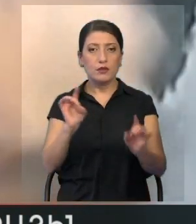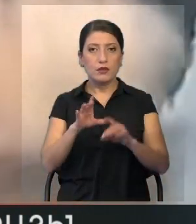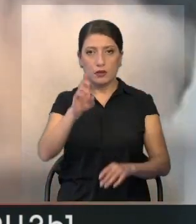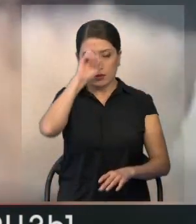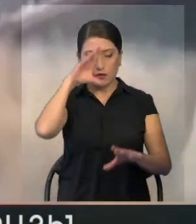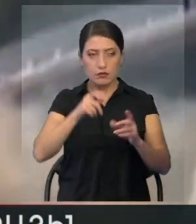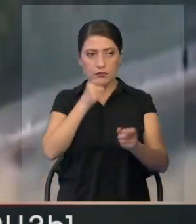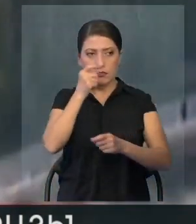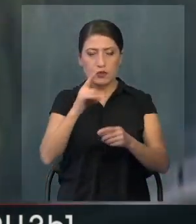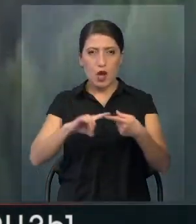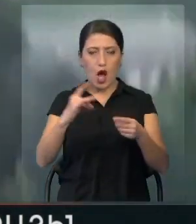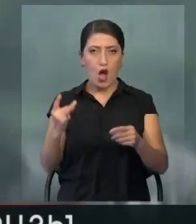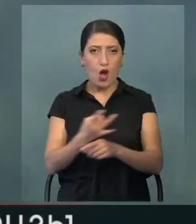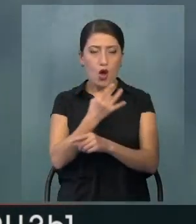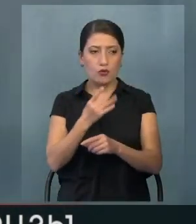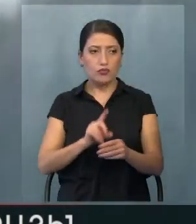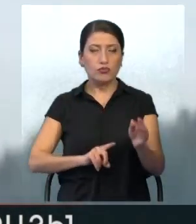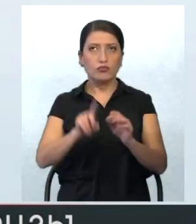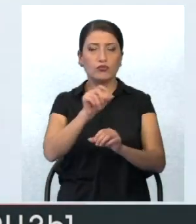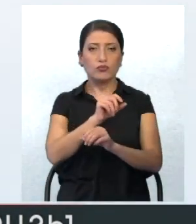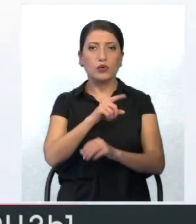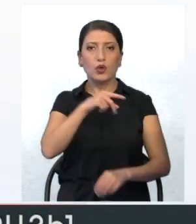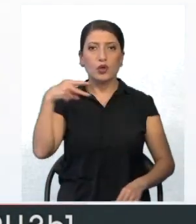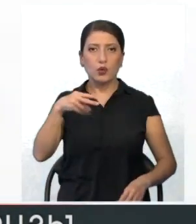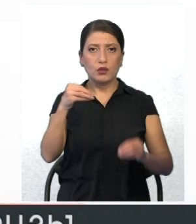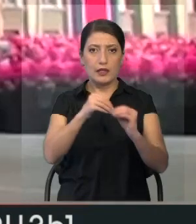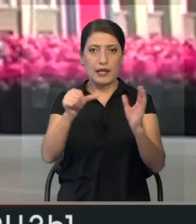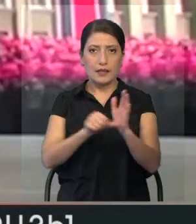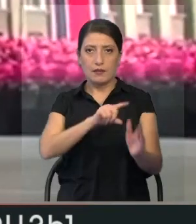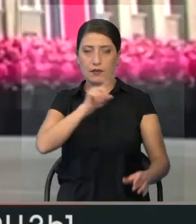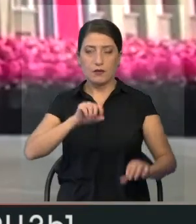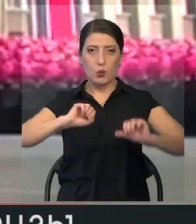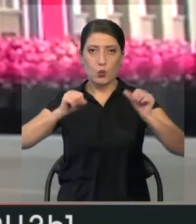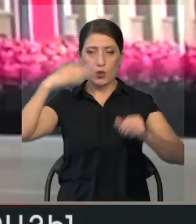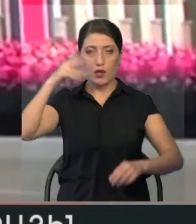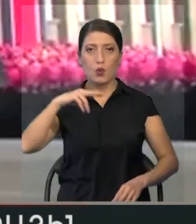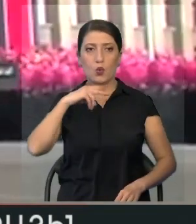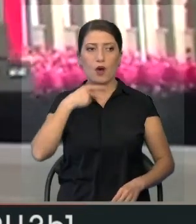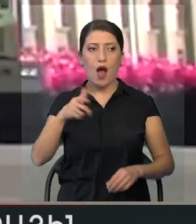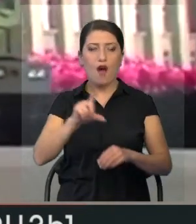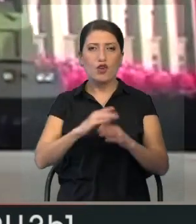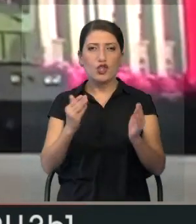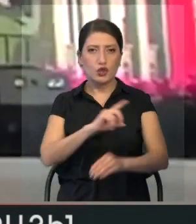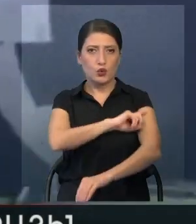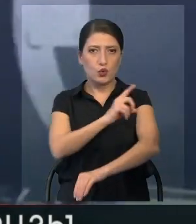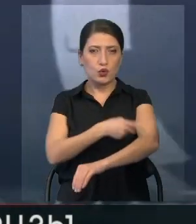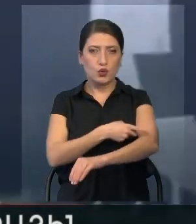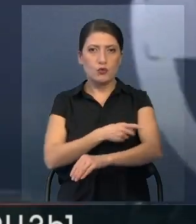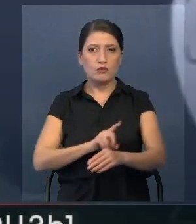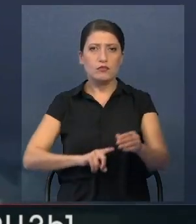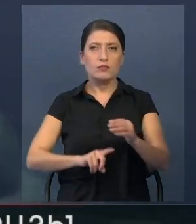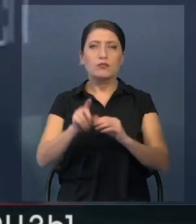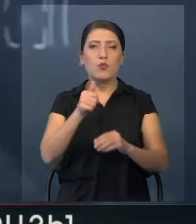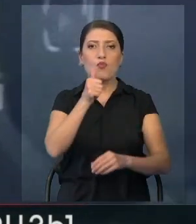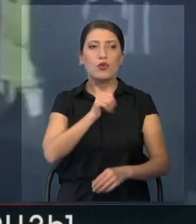երկրում փորձարկված առաջին նմանօրինակ շարժիչն է։ 2016 թվականին Հյուսիսային Կորեան ավելի փոքր հզորությամբ բարձր մղման շարժիչ